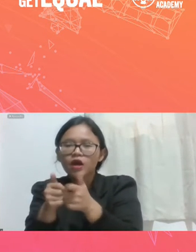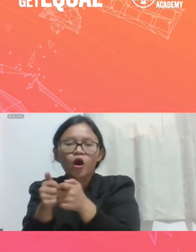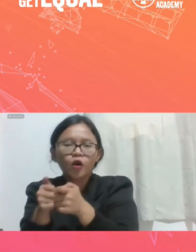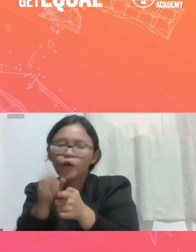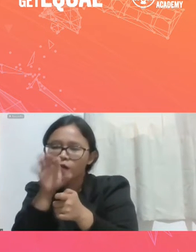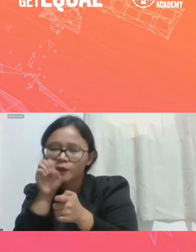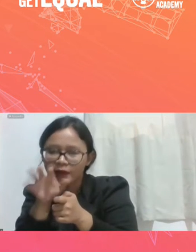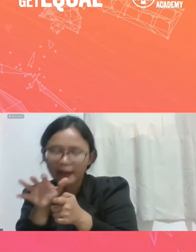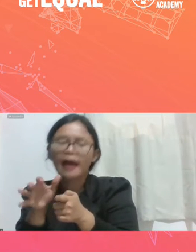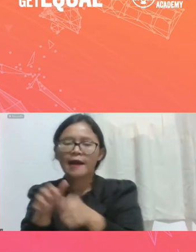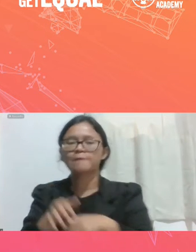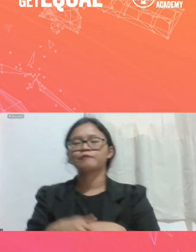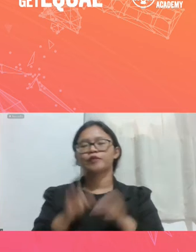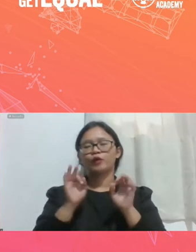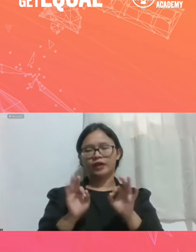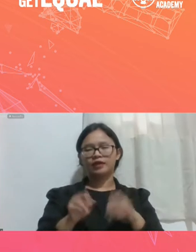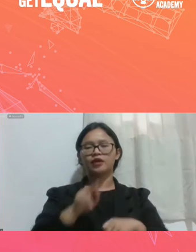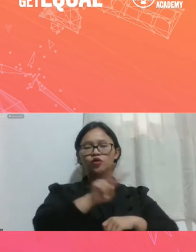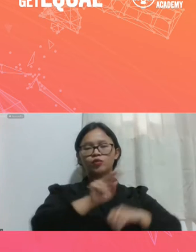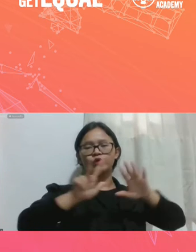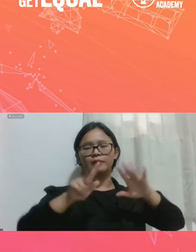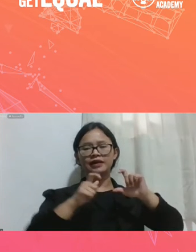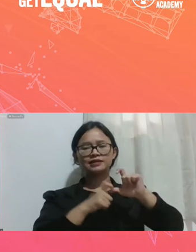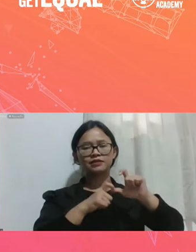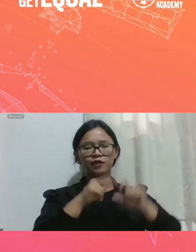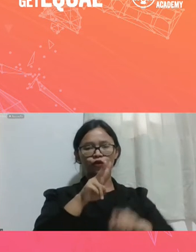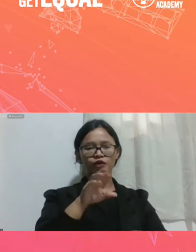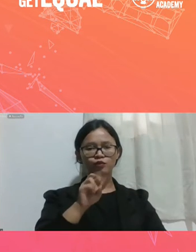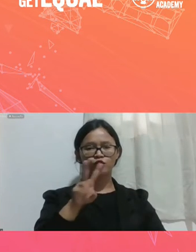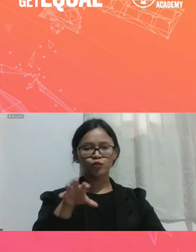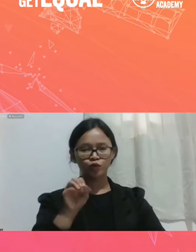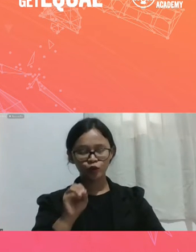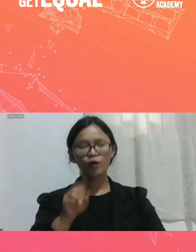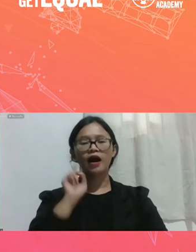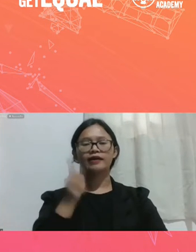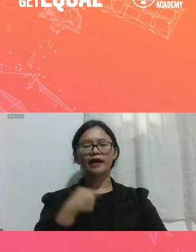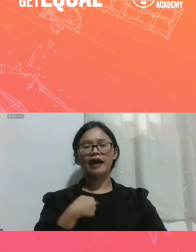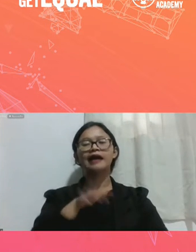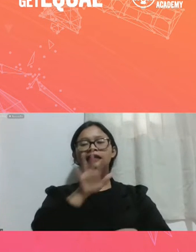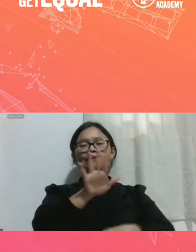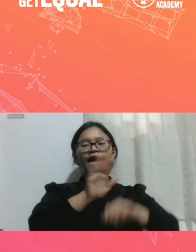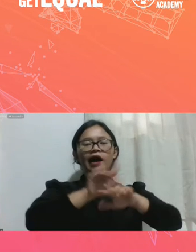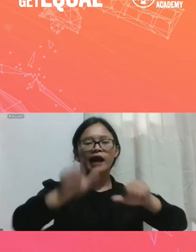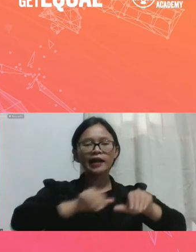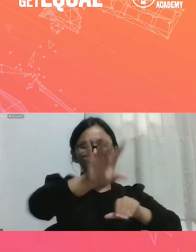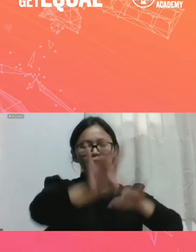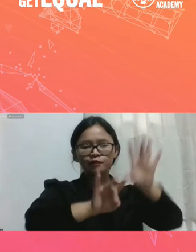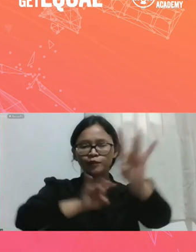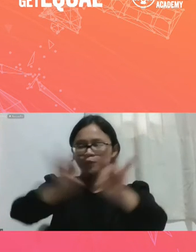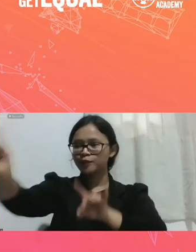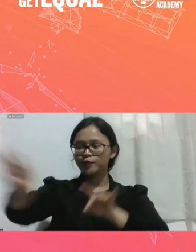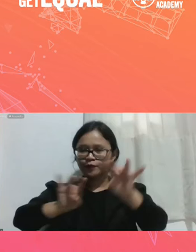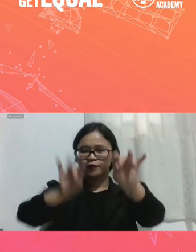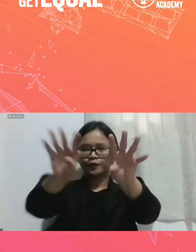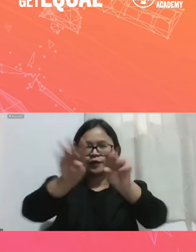Pada tanggal 28 September 2020, 5 anak dari berbagai daerah terpilih untuk men-take over 5 posisi tokoh